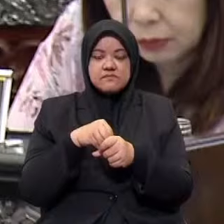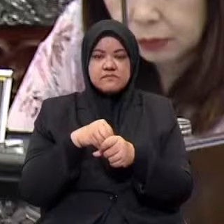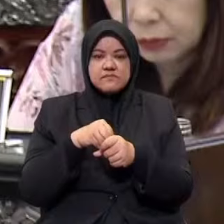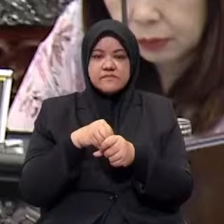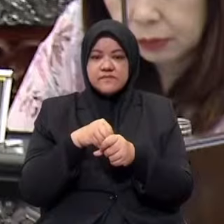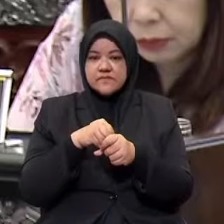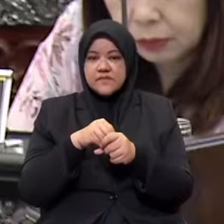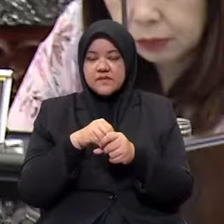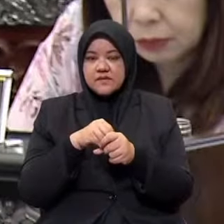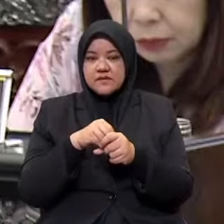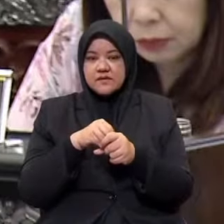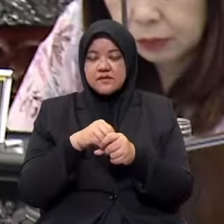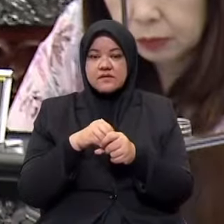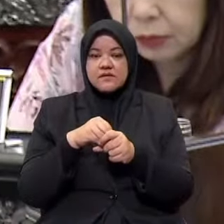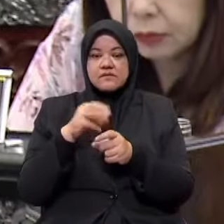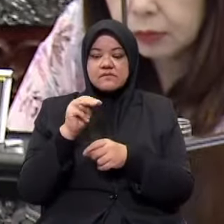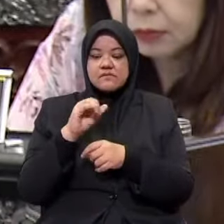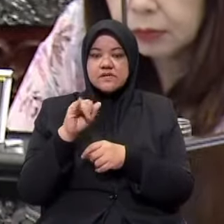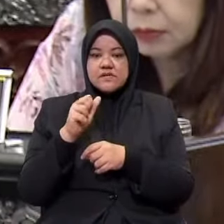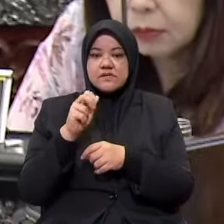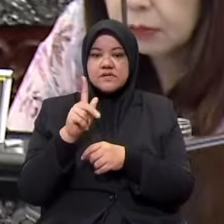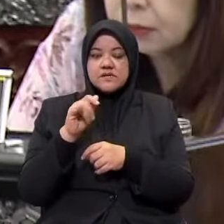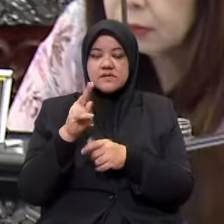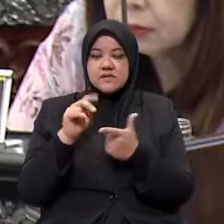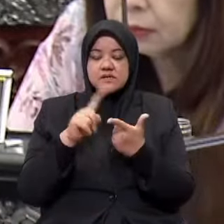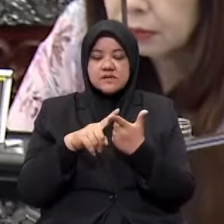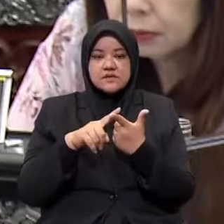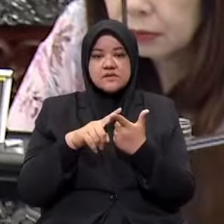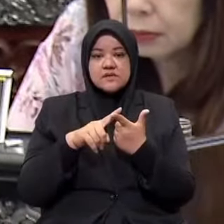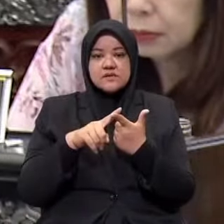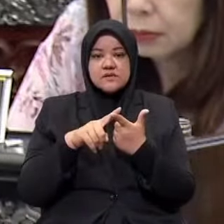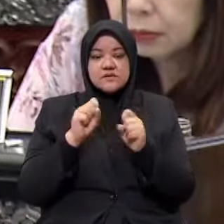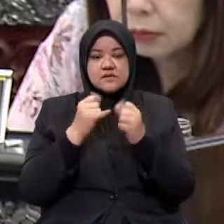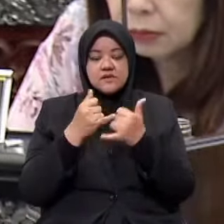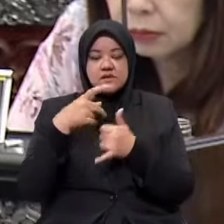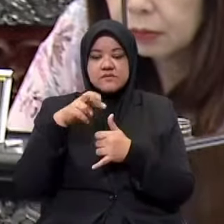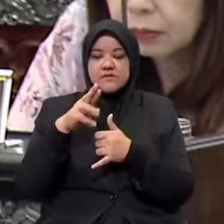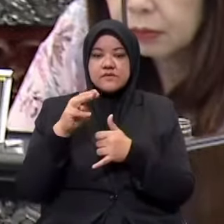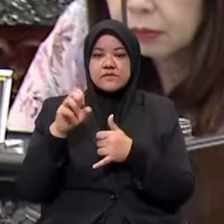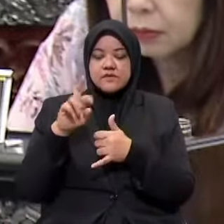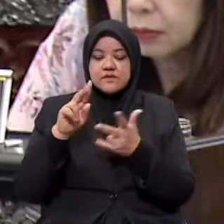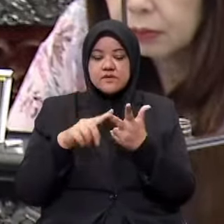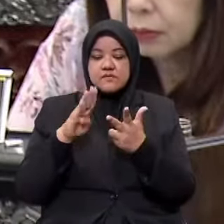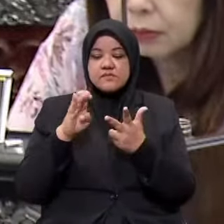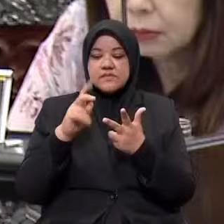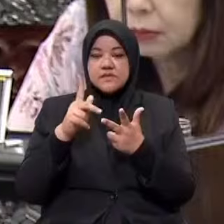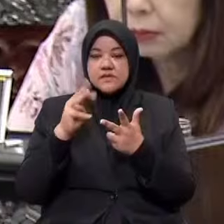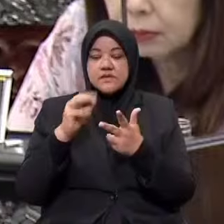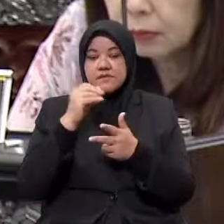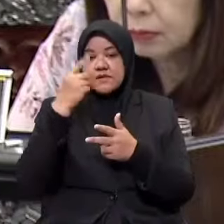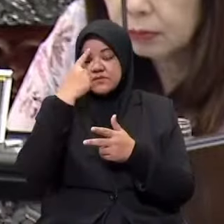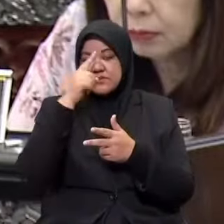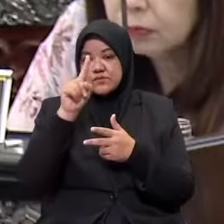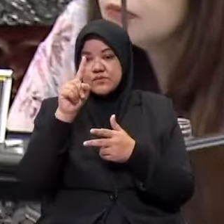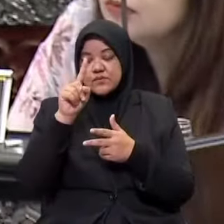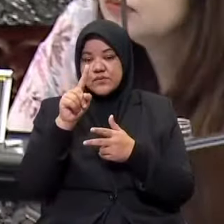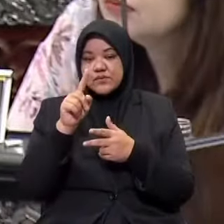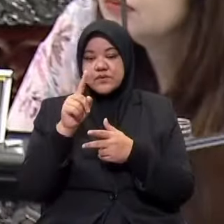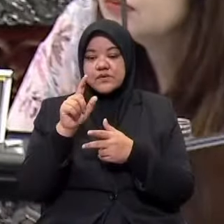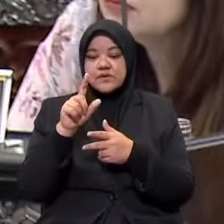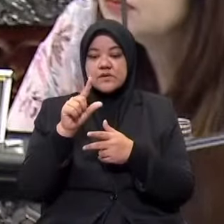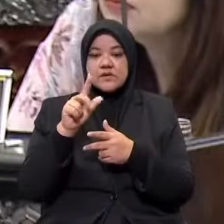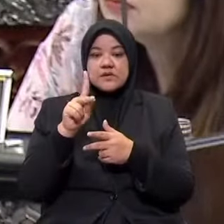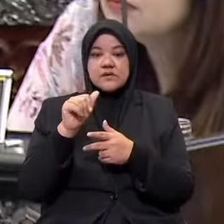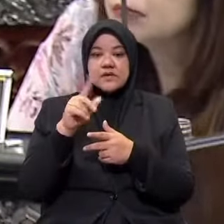manja kaki food reflexology recuperer Sports Rehab Pro MMR Syarikat bekam Kemudian untuk cad